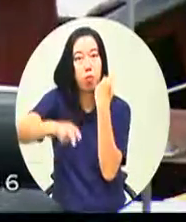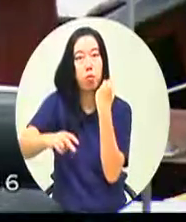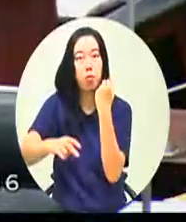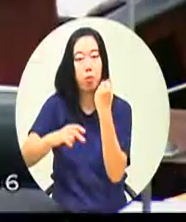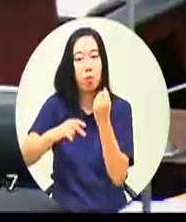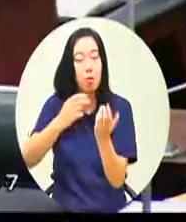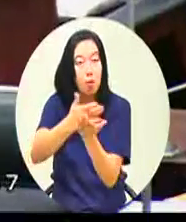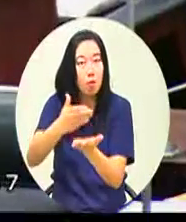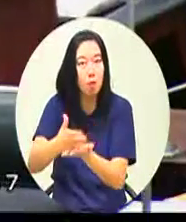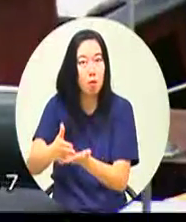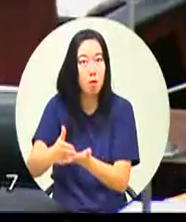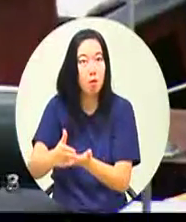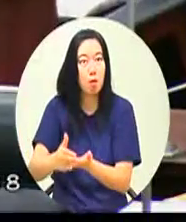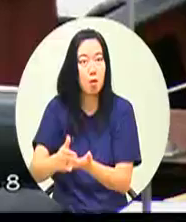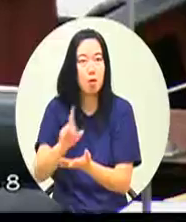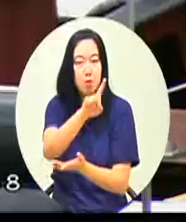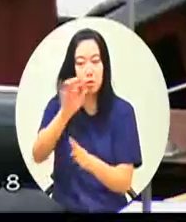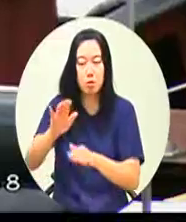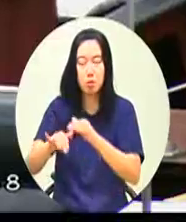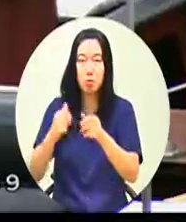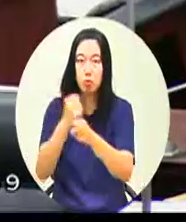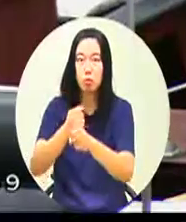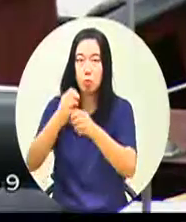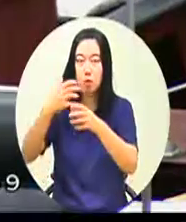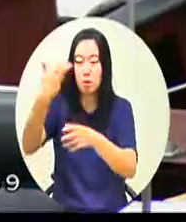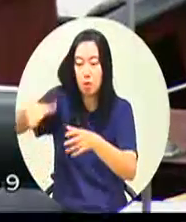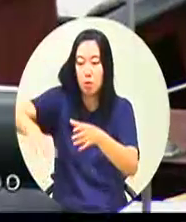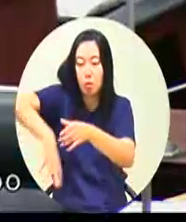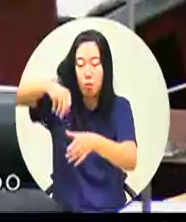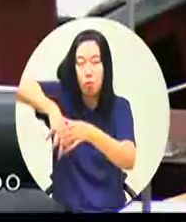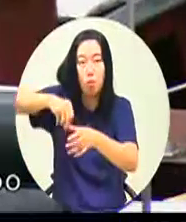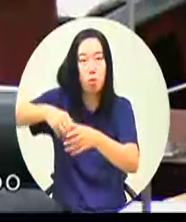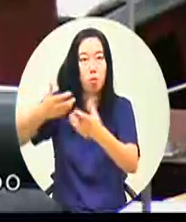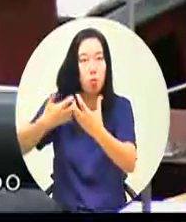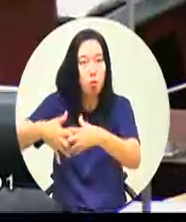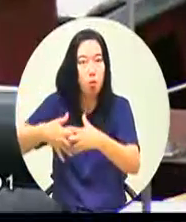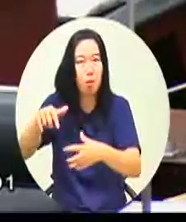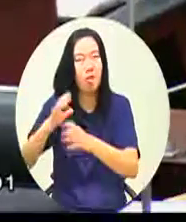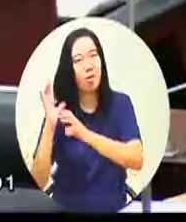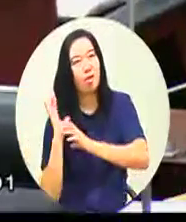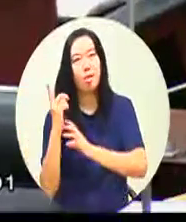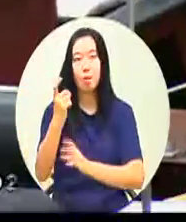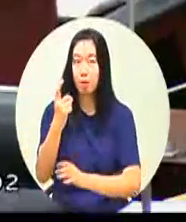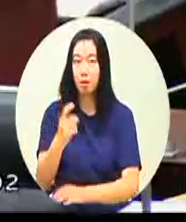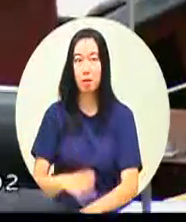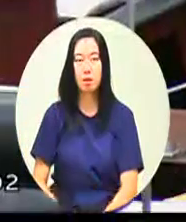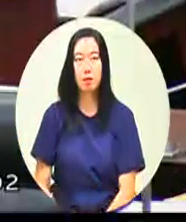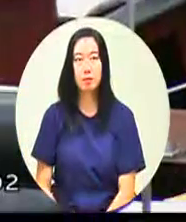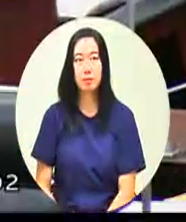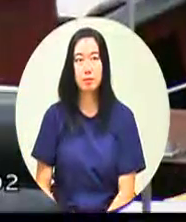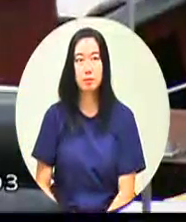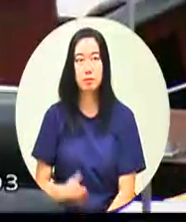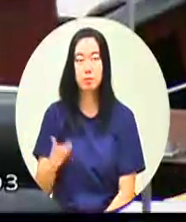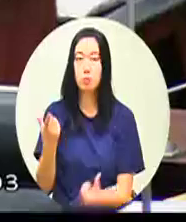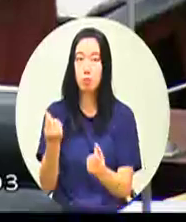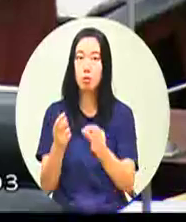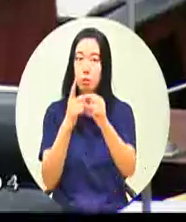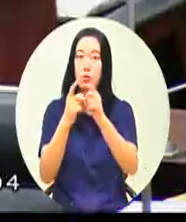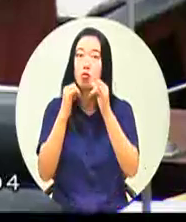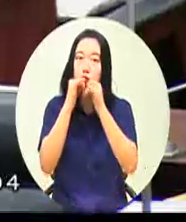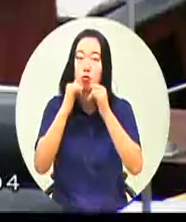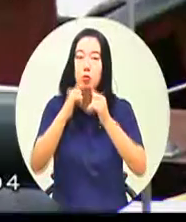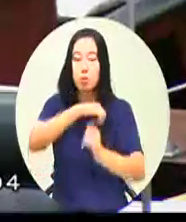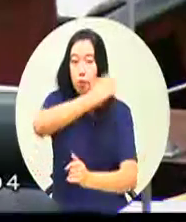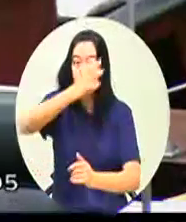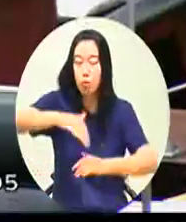这新光停车场就 OK， 完全没有办法去符合。第一，说你把中央山下来的洪